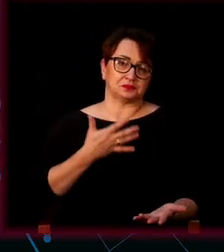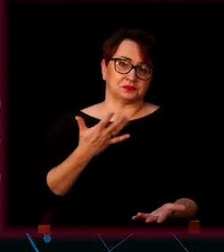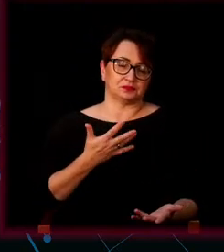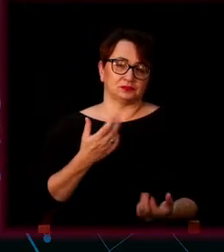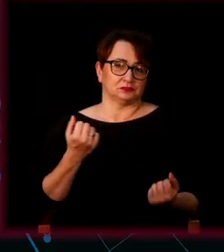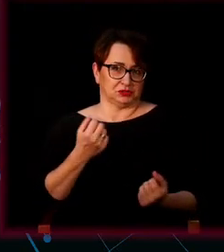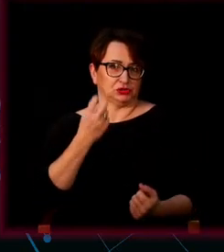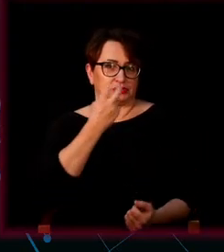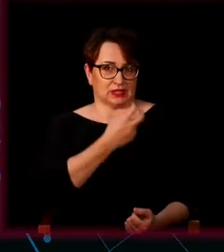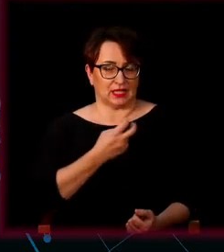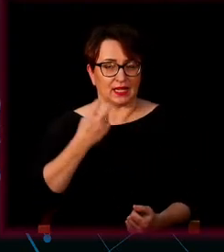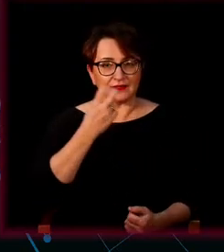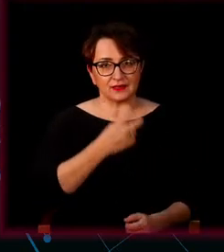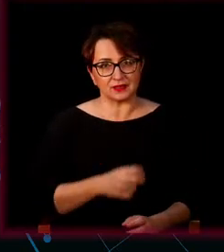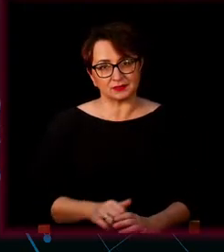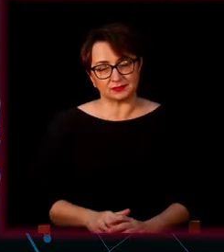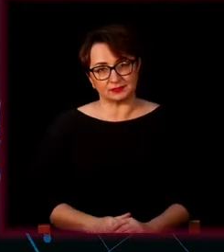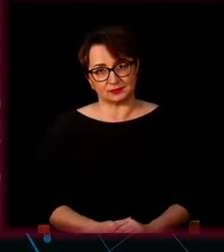szalenie po prostu interesującym.